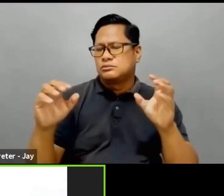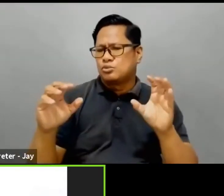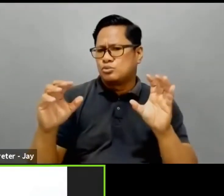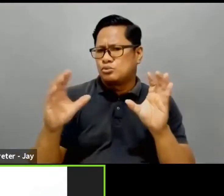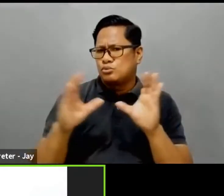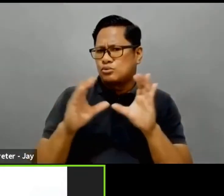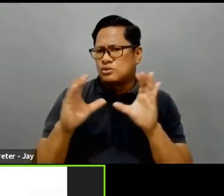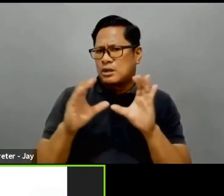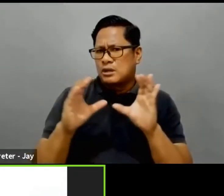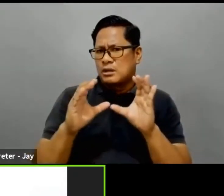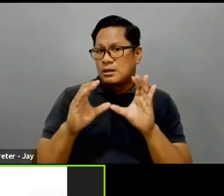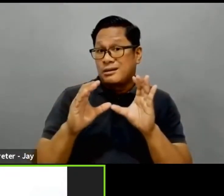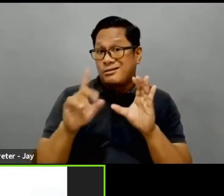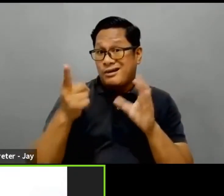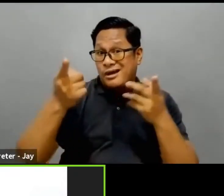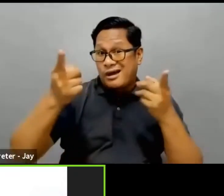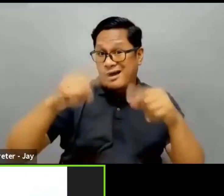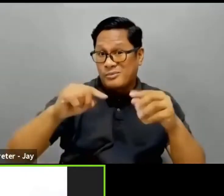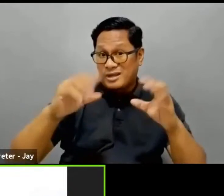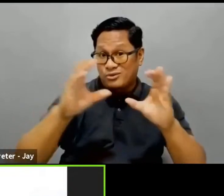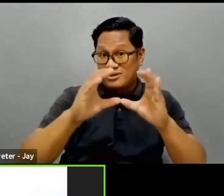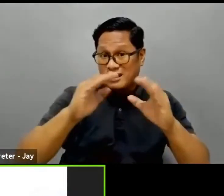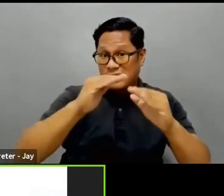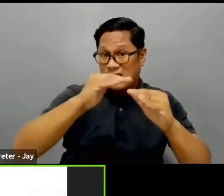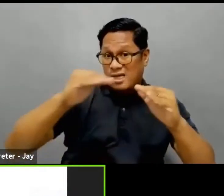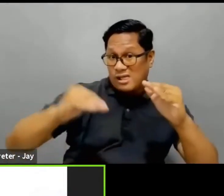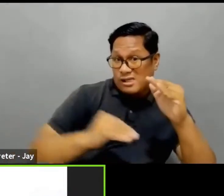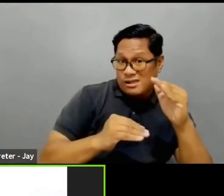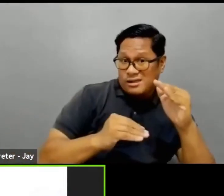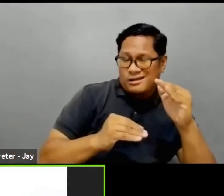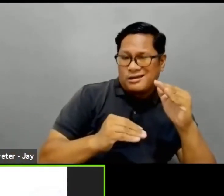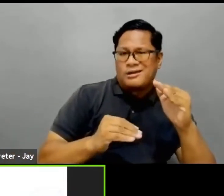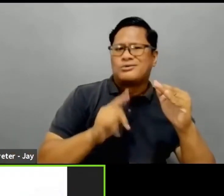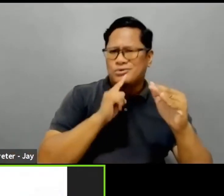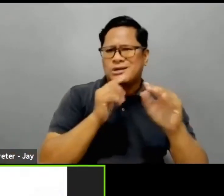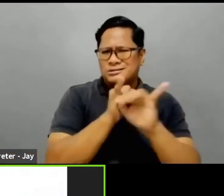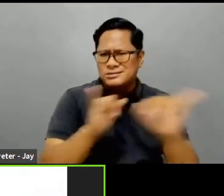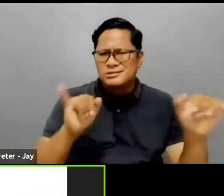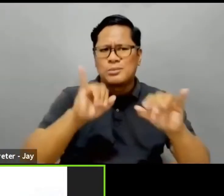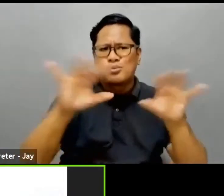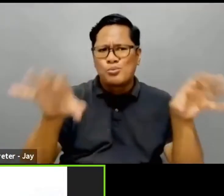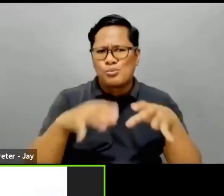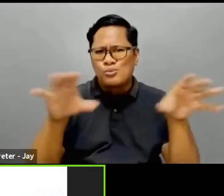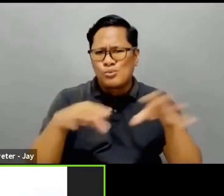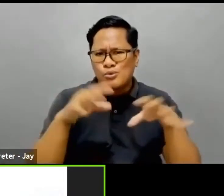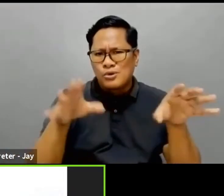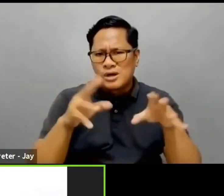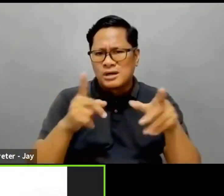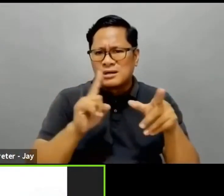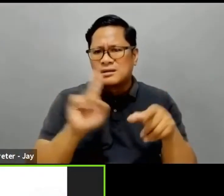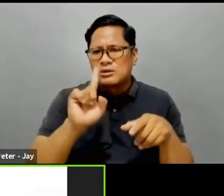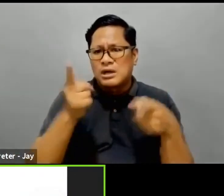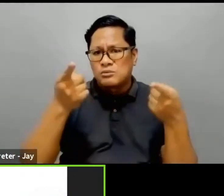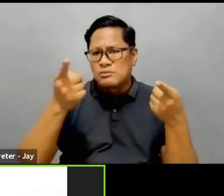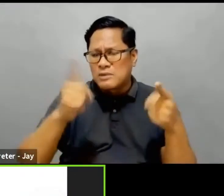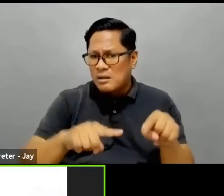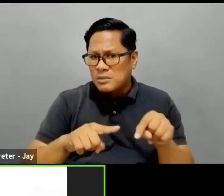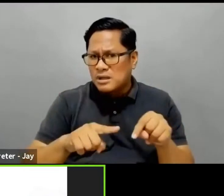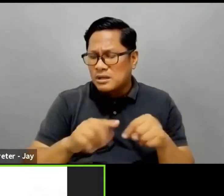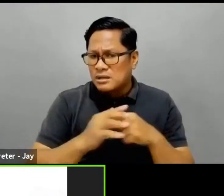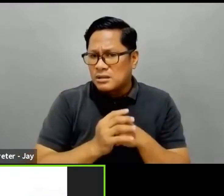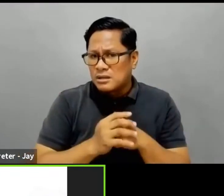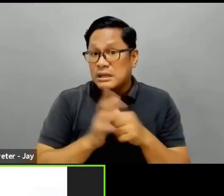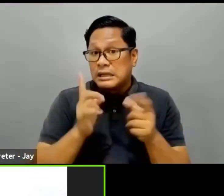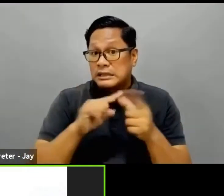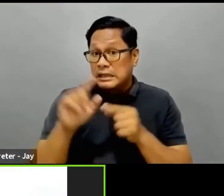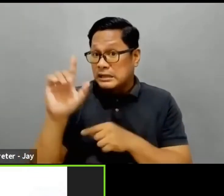hindi naiwanan ng mga contractual. Pareho naman ng job description. Tapos yun ngang hindi maganda doon, naglabas pa ang